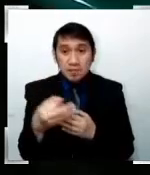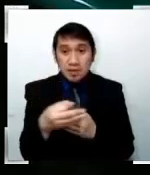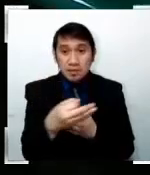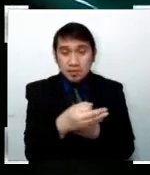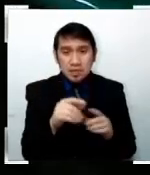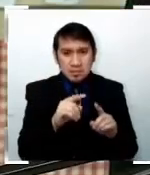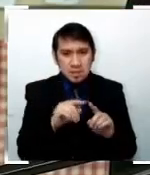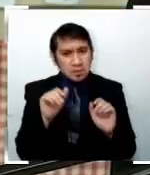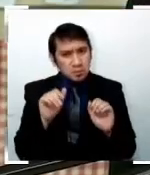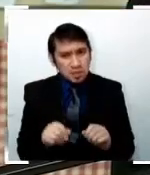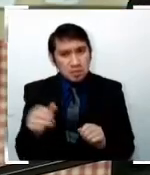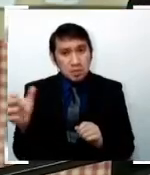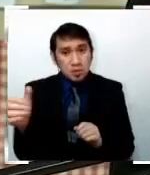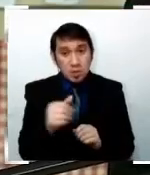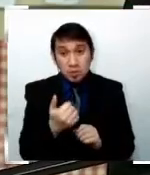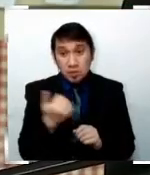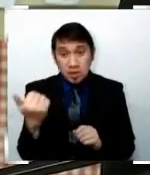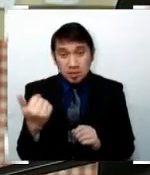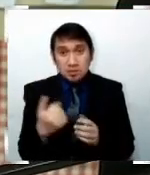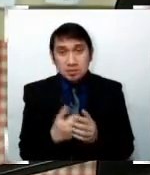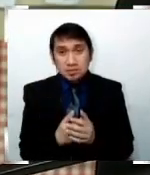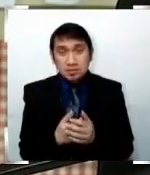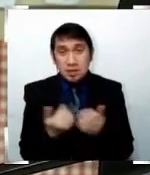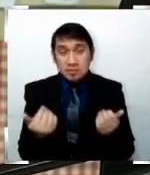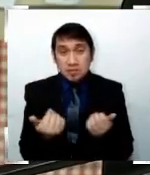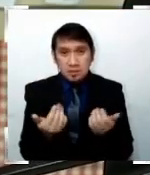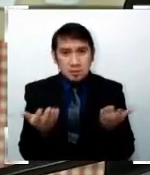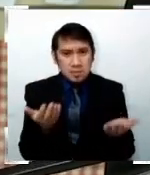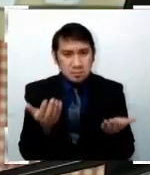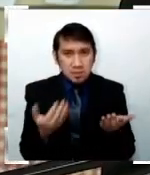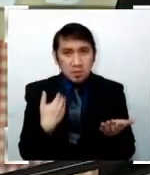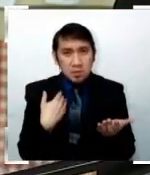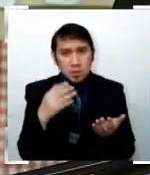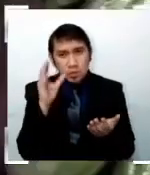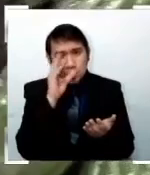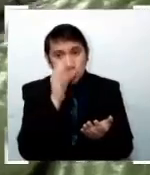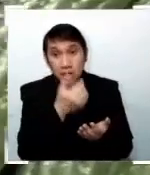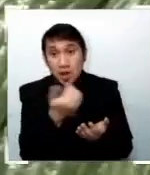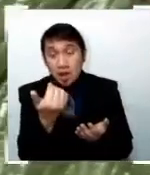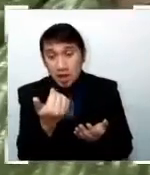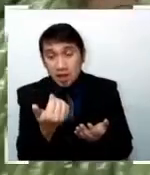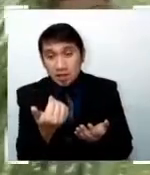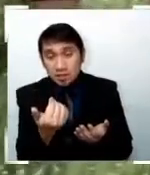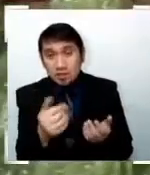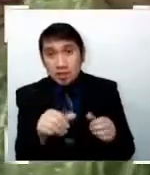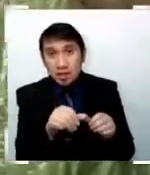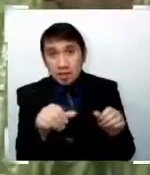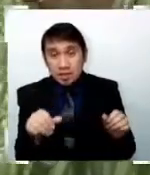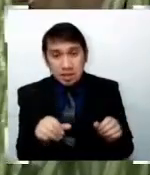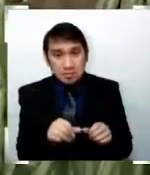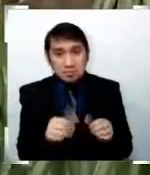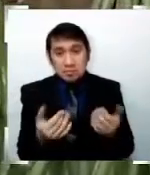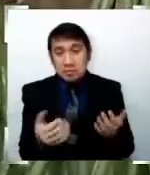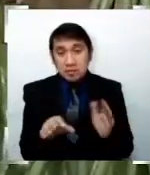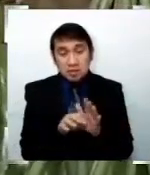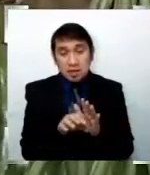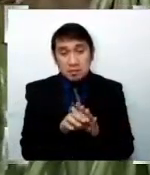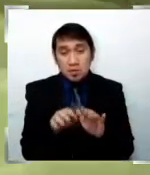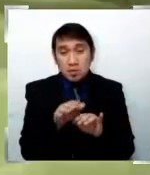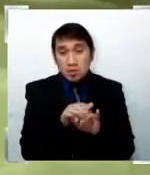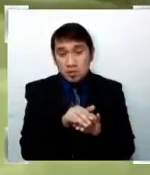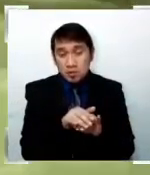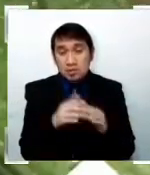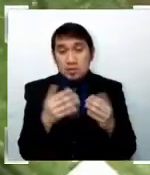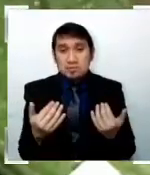ang supply. We are also looking into in other areas kasi meron kunyari sa Mindoro. Bumaba naman ang presyo ng mga gulay bagyo tulad